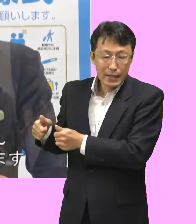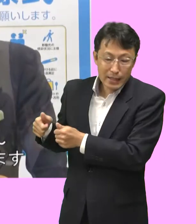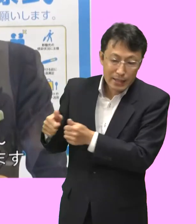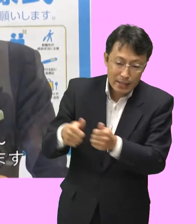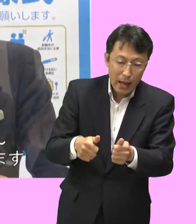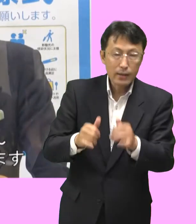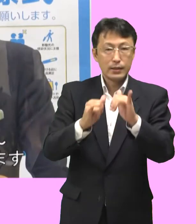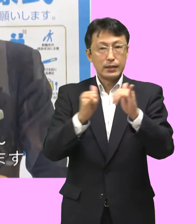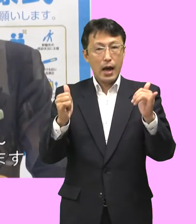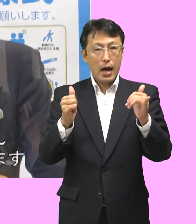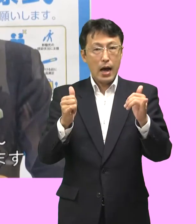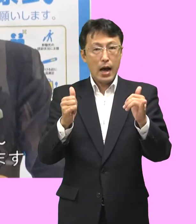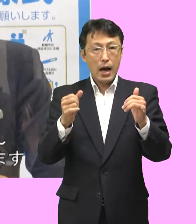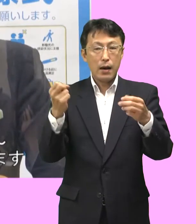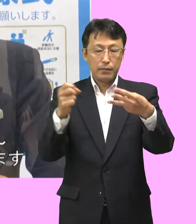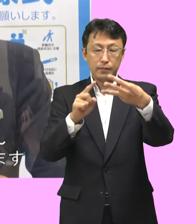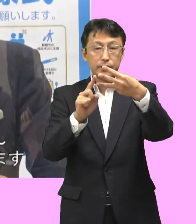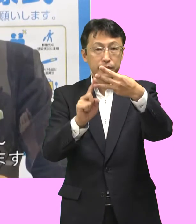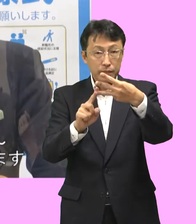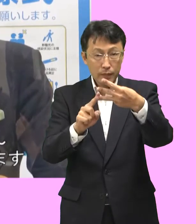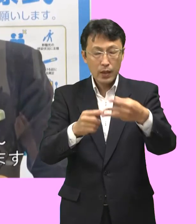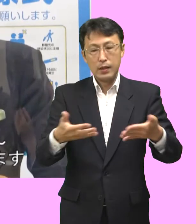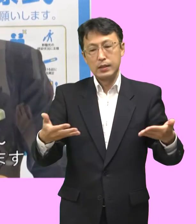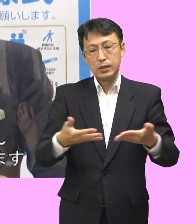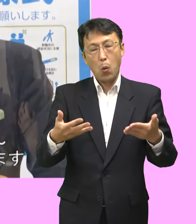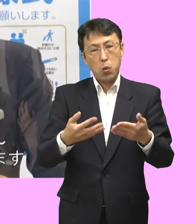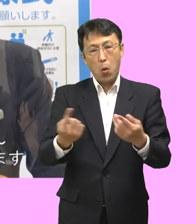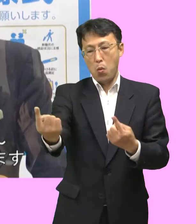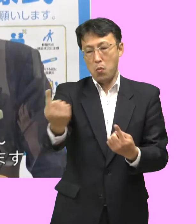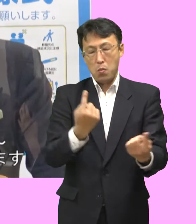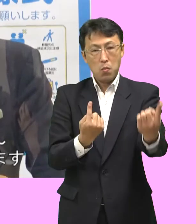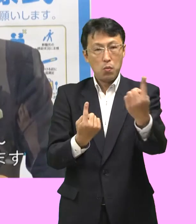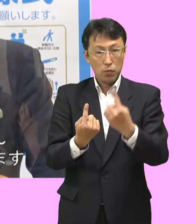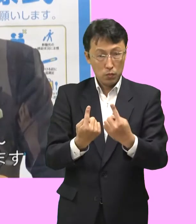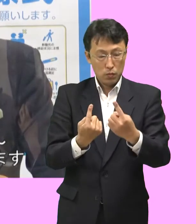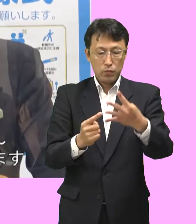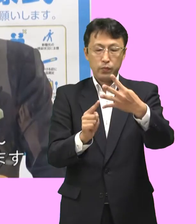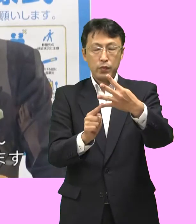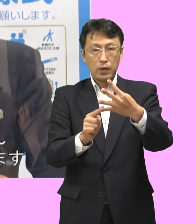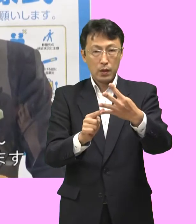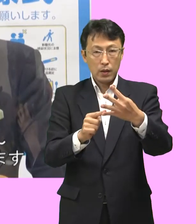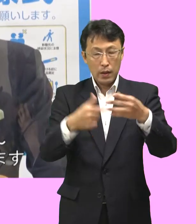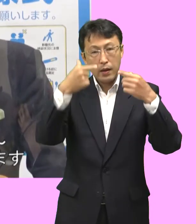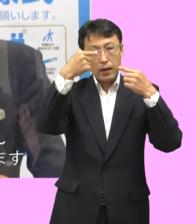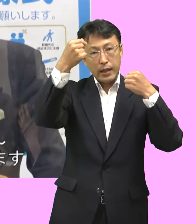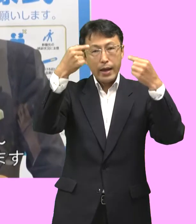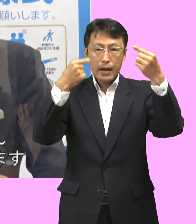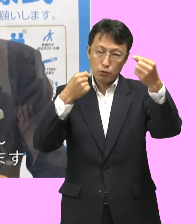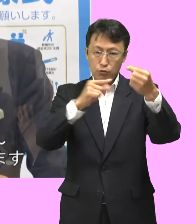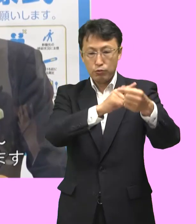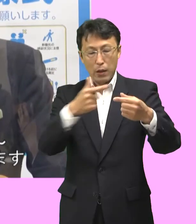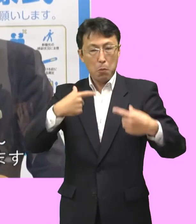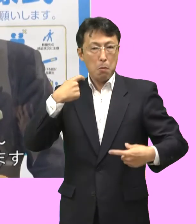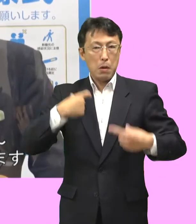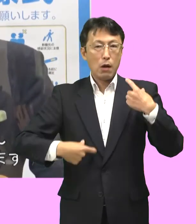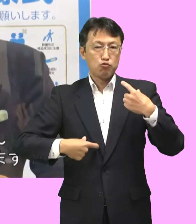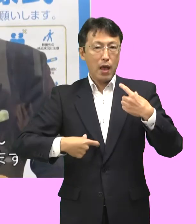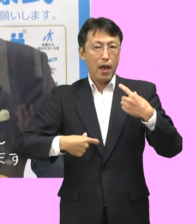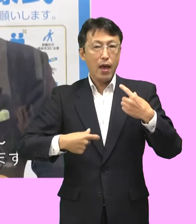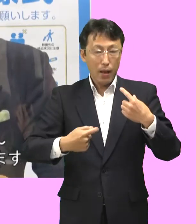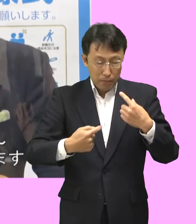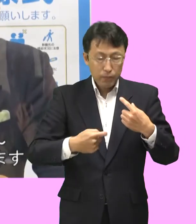から、市内で勤務している方、さらに、市内で通学している方、こちらもお申し込みが、可能